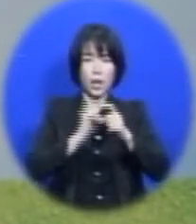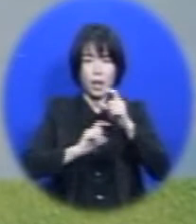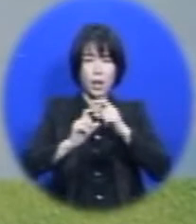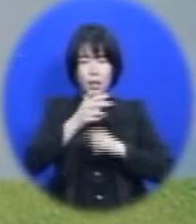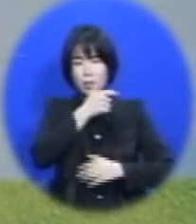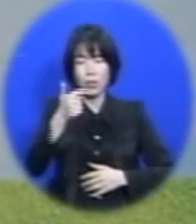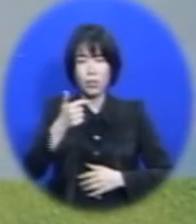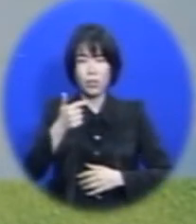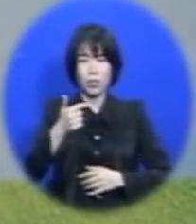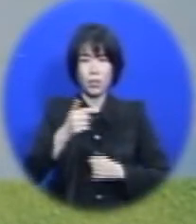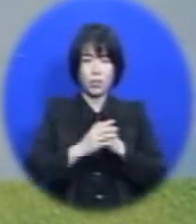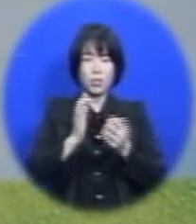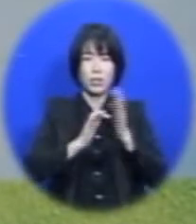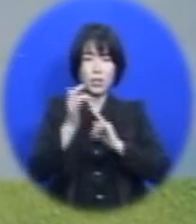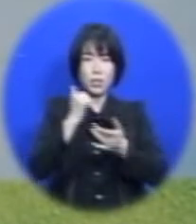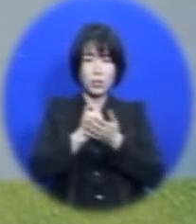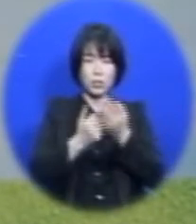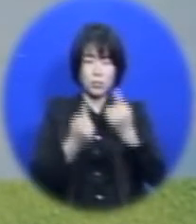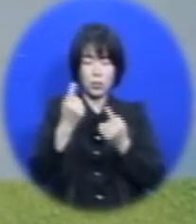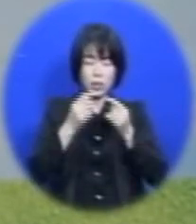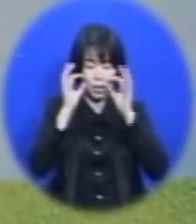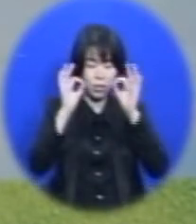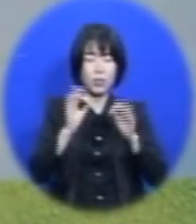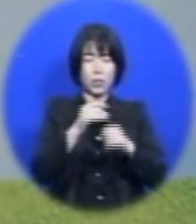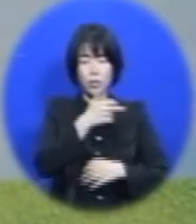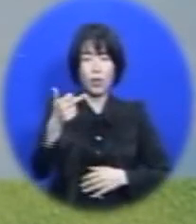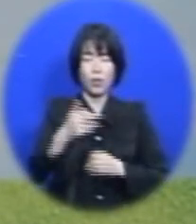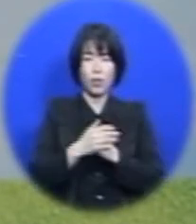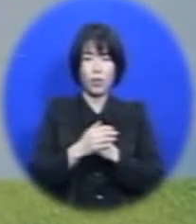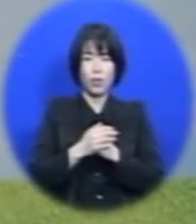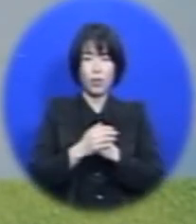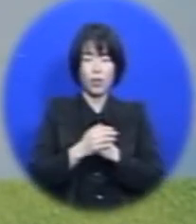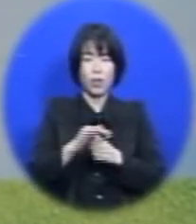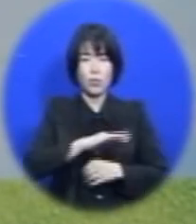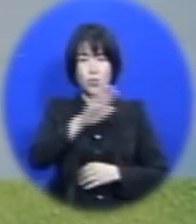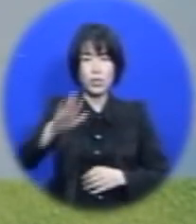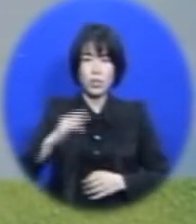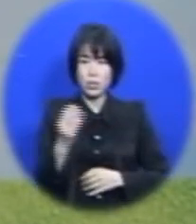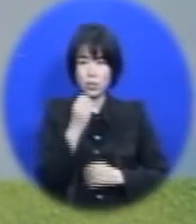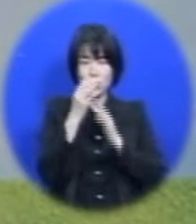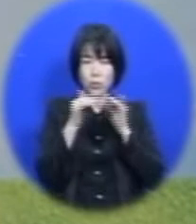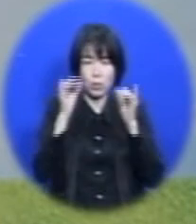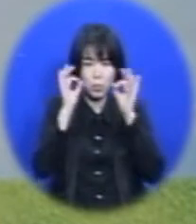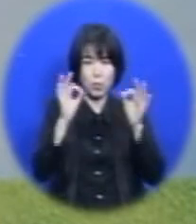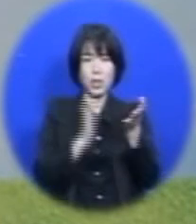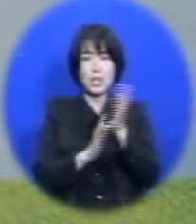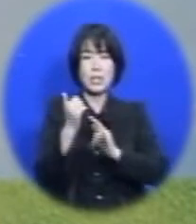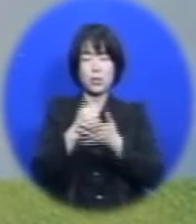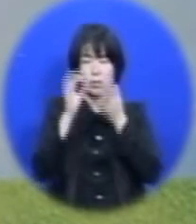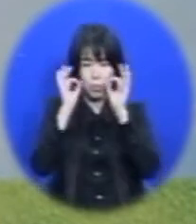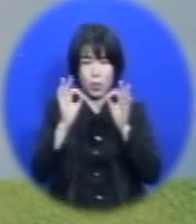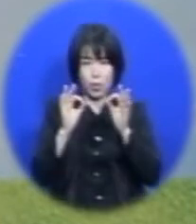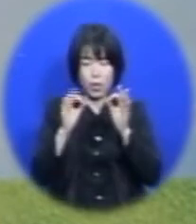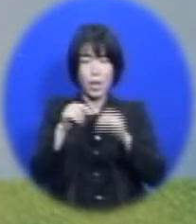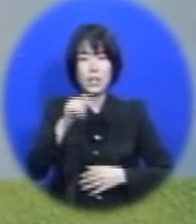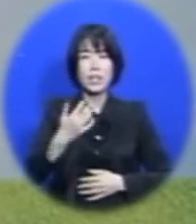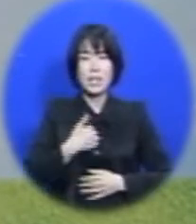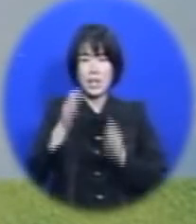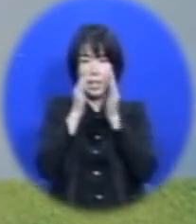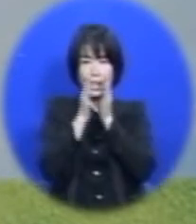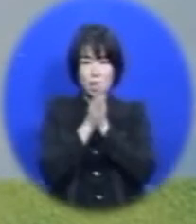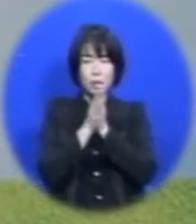아, 선한목자교회 성도를 보면 예수님이 보인다는데 그러면 된 거죠. 그것이 제 기도의 제목이고 지금까지